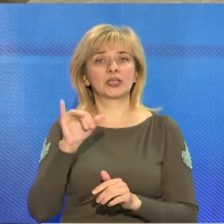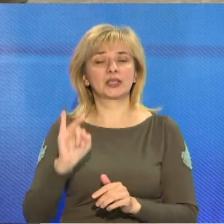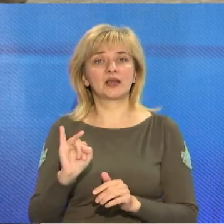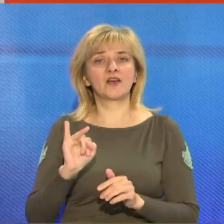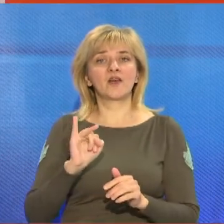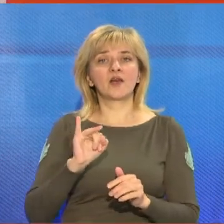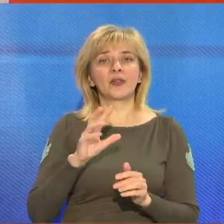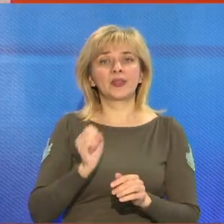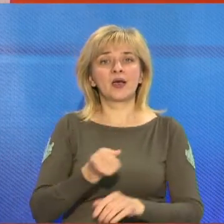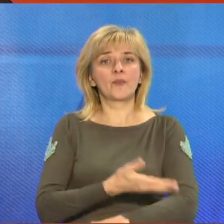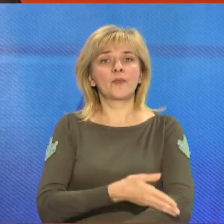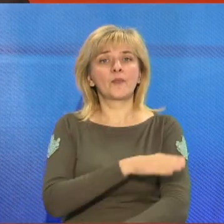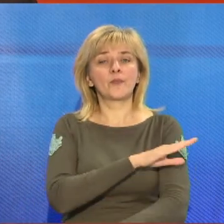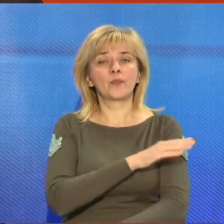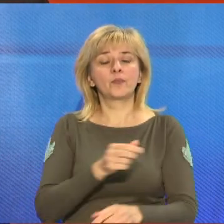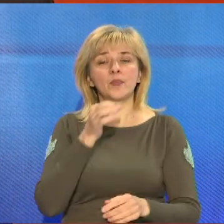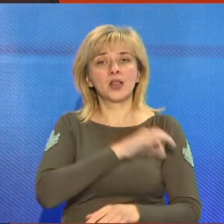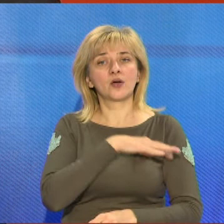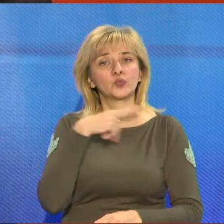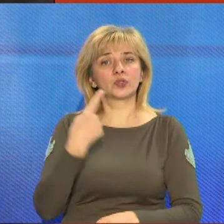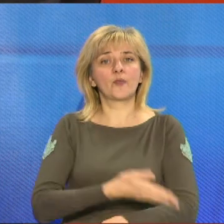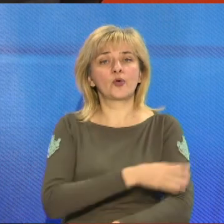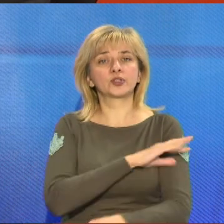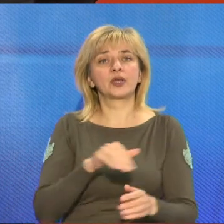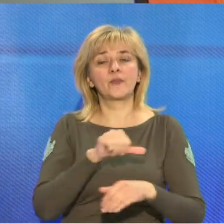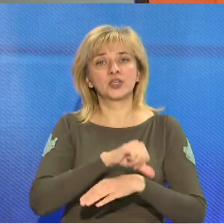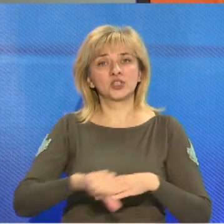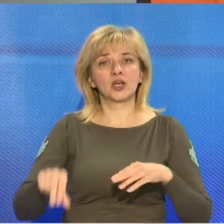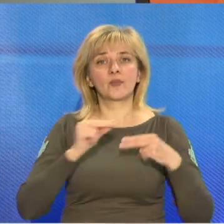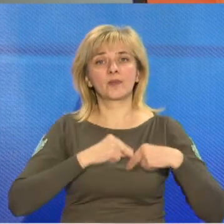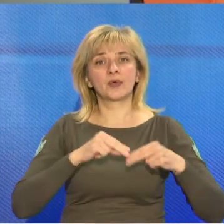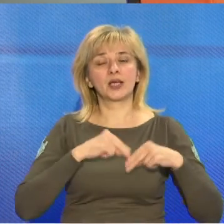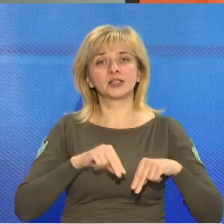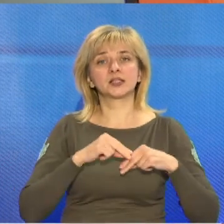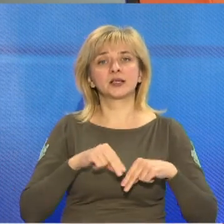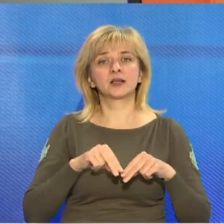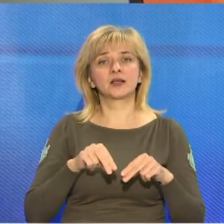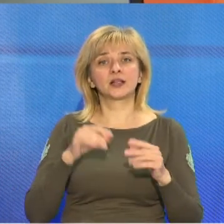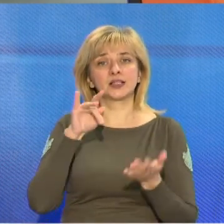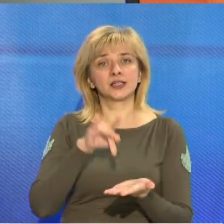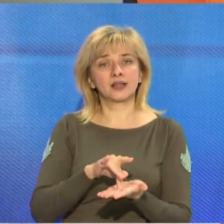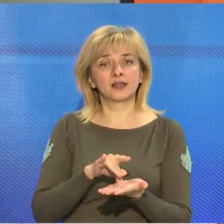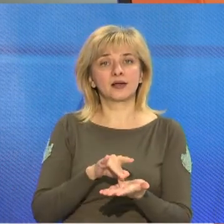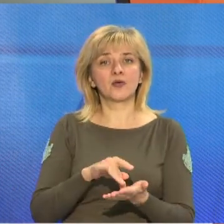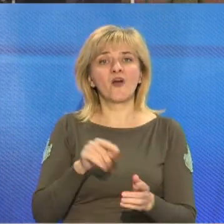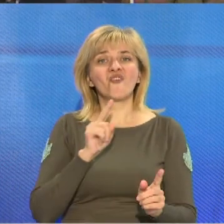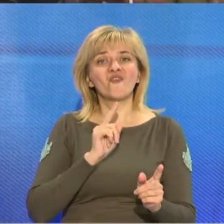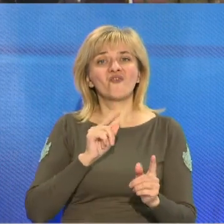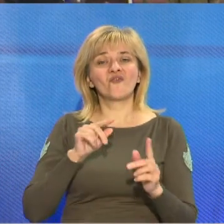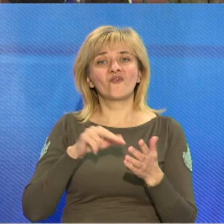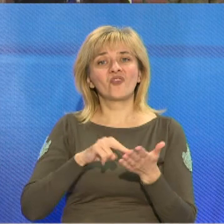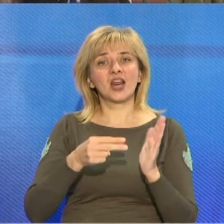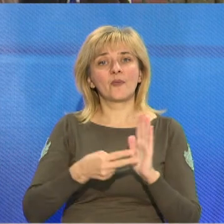на беларуска-польскай мяжы, працай электроннай чаргі і транспартна-лагістычнага цэнтра. У рамках пасяджэння пастаяннай камісіі па